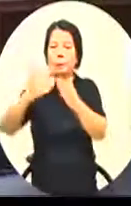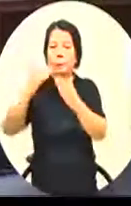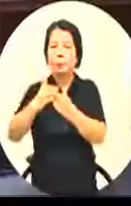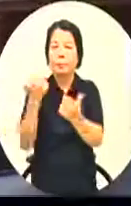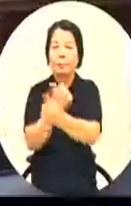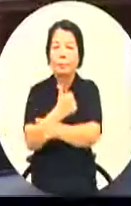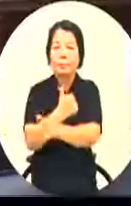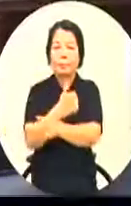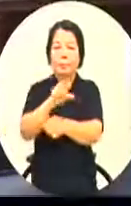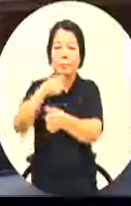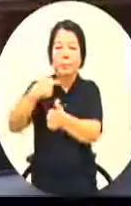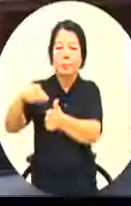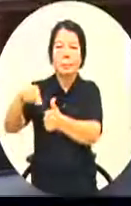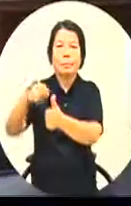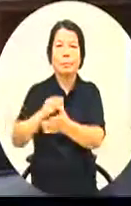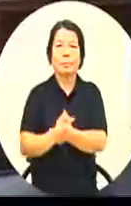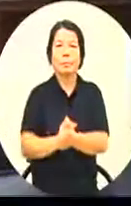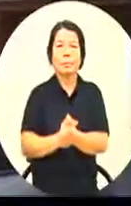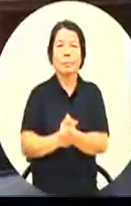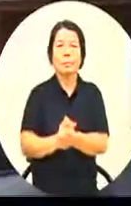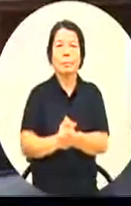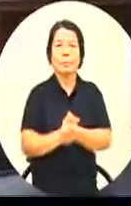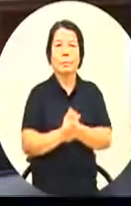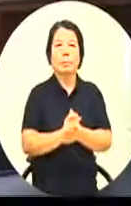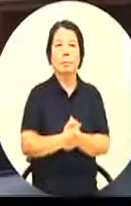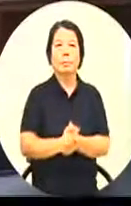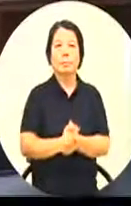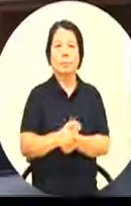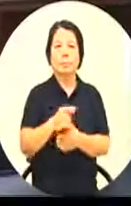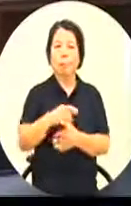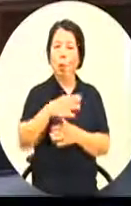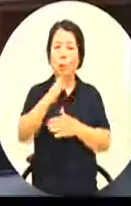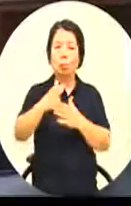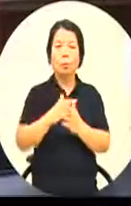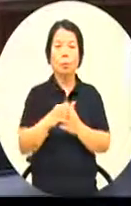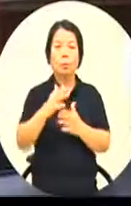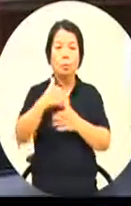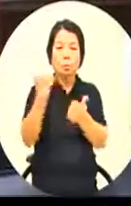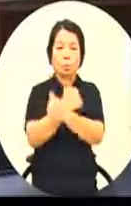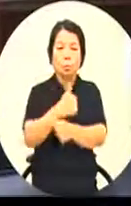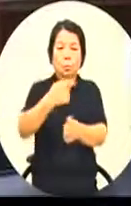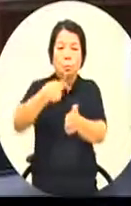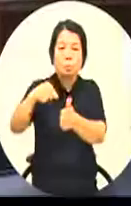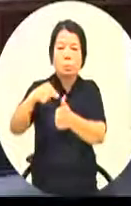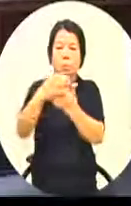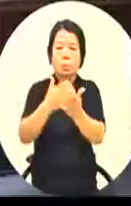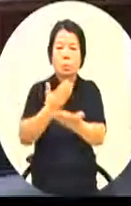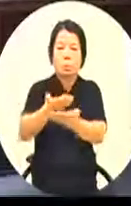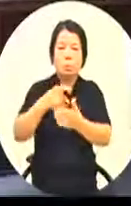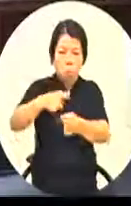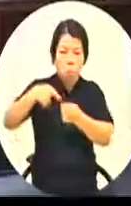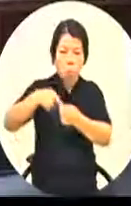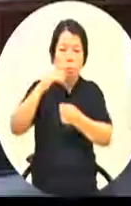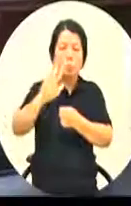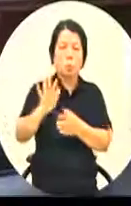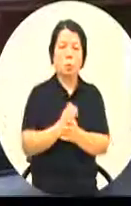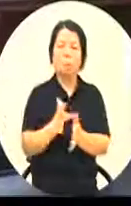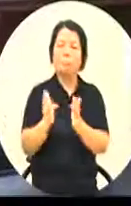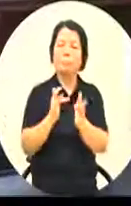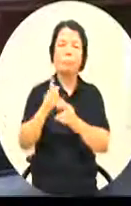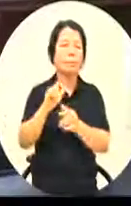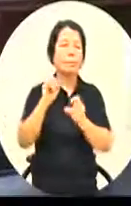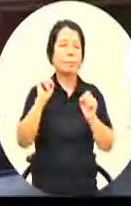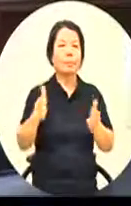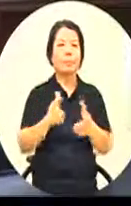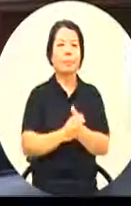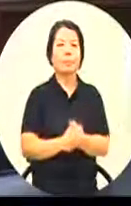代课都他还有代课老师可以上有收入可以做，那更不用讲其他的流浪教师了哈。